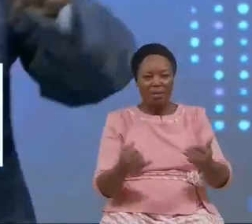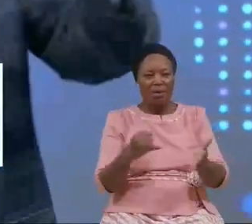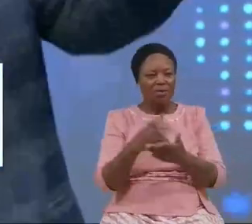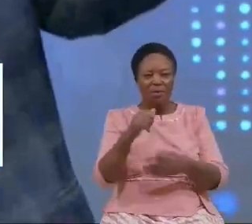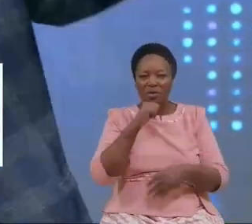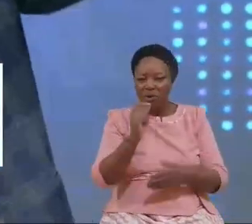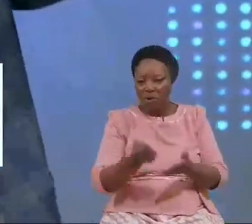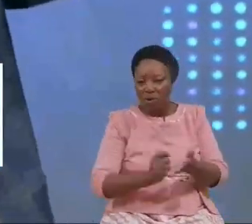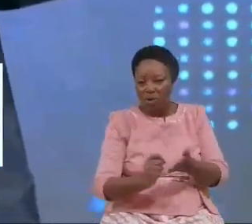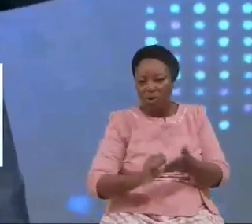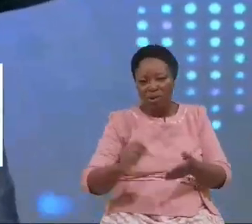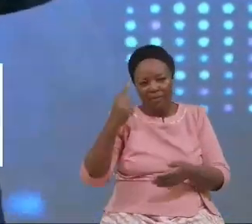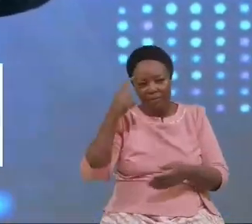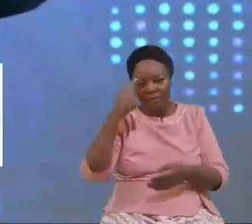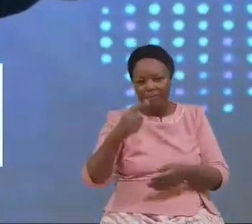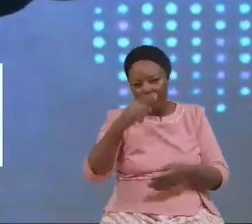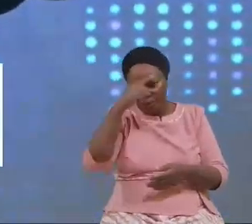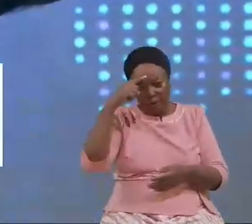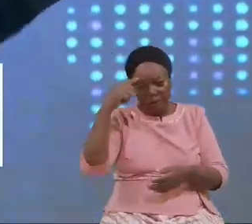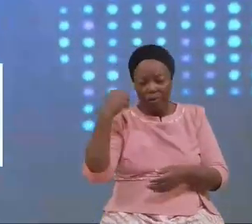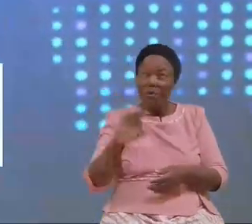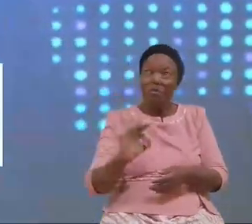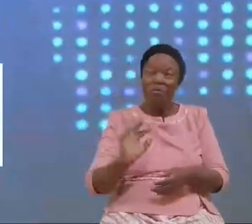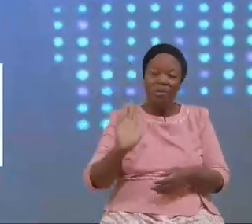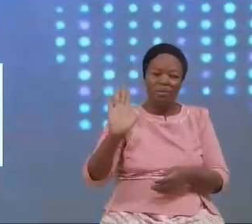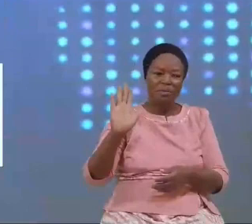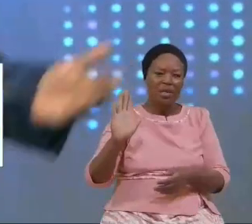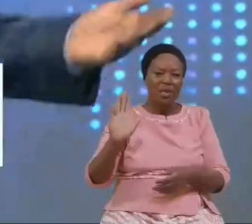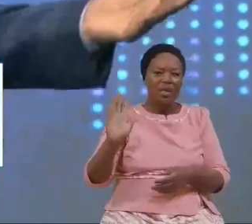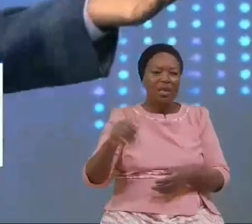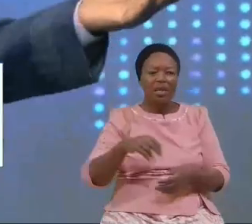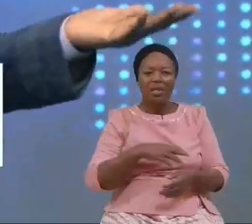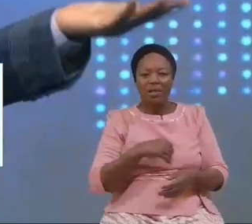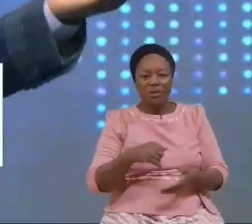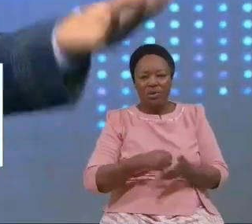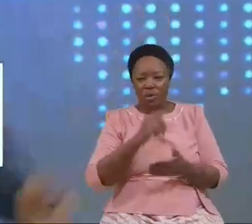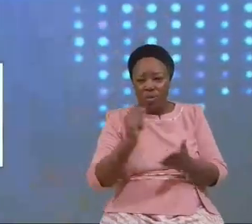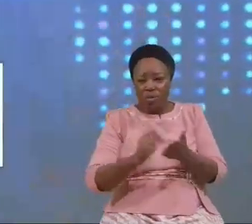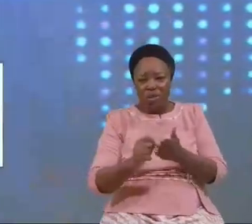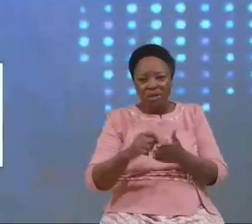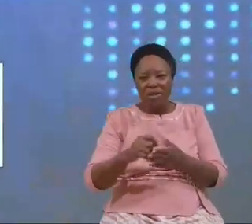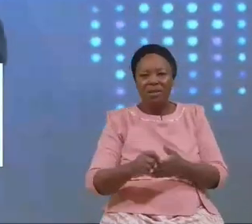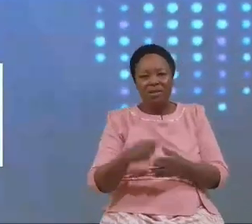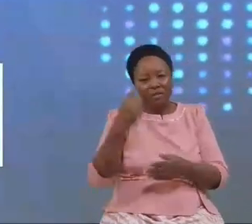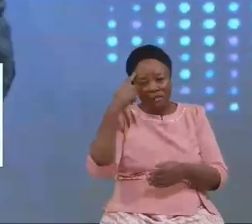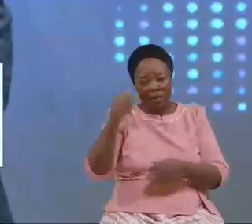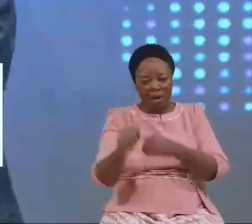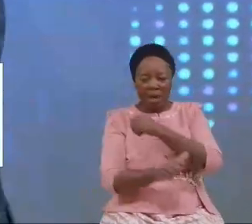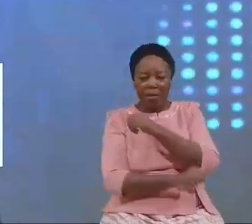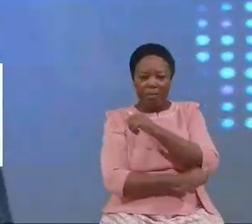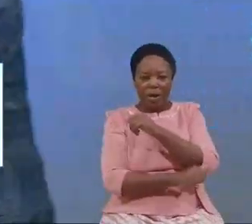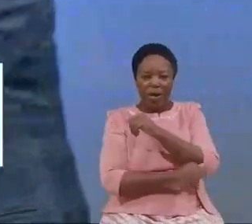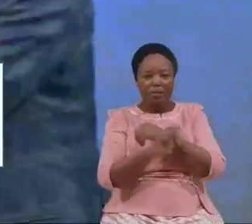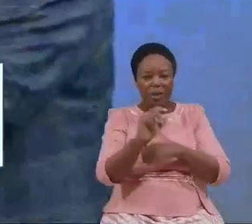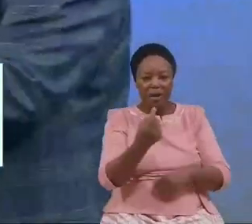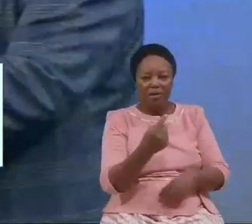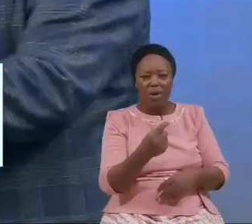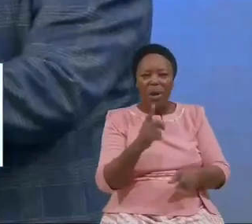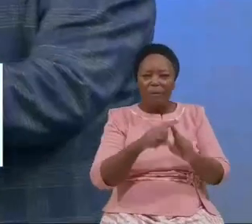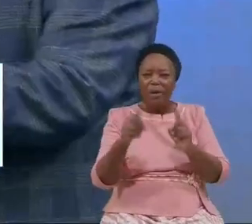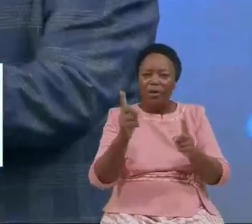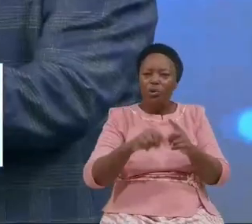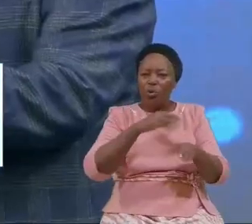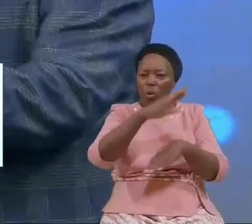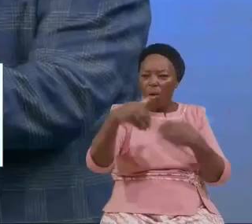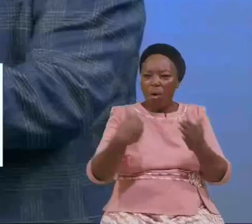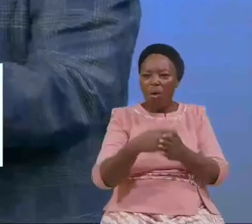qu'il est écrit que cela lui fut imputer c'est ce n'est pas écrit à cause d'Abraham seul mais pour